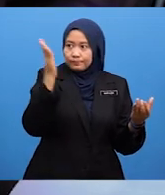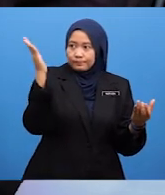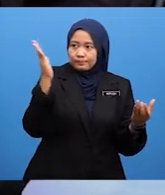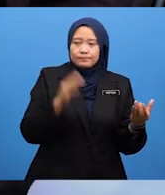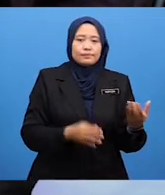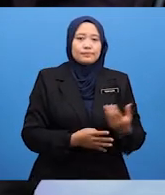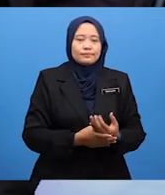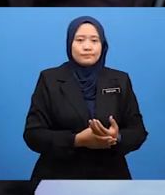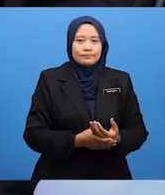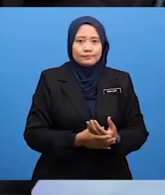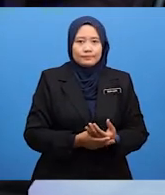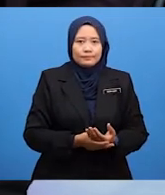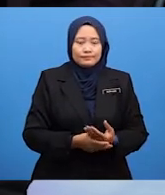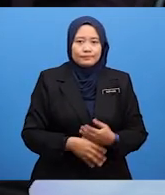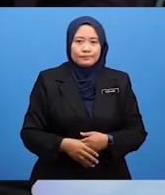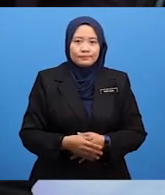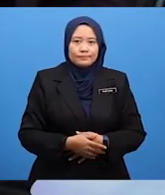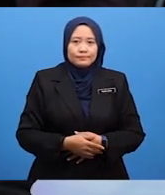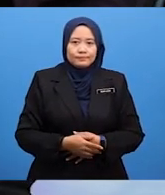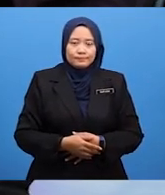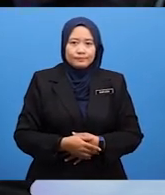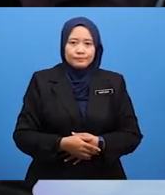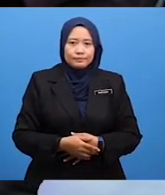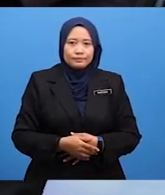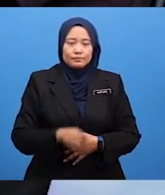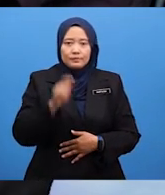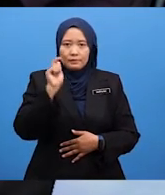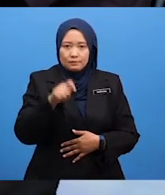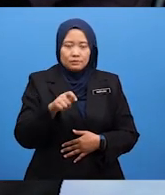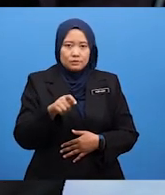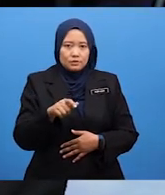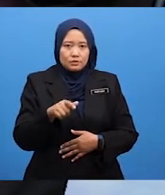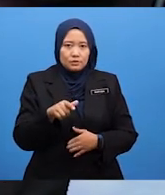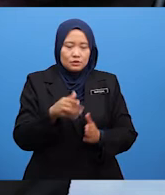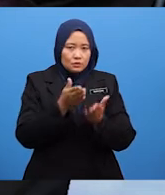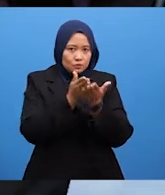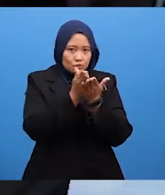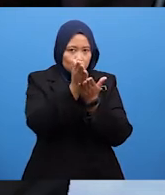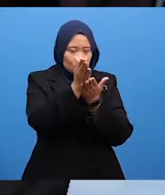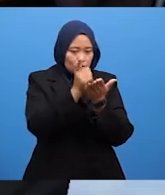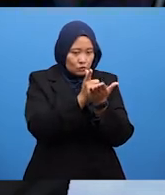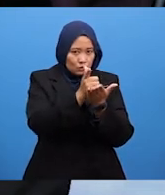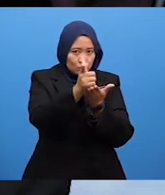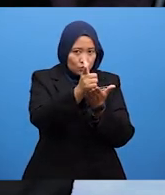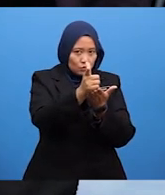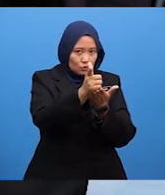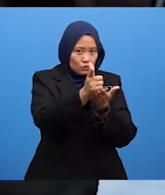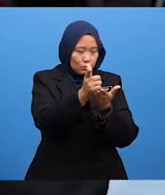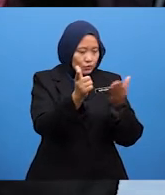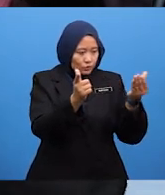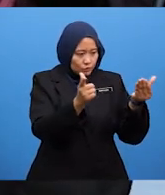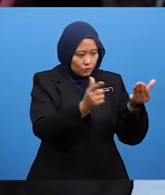pastikan keempat-empat jari ini lurus dan tegak ke atas. Dan ibu jari hendaklah diletakkan pada